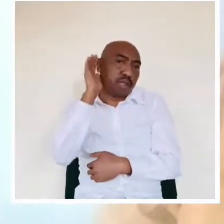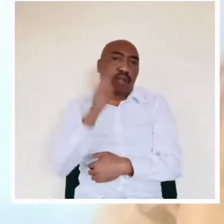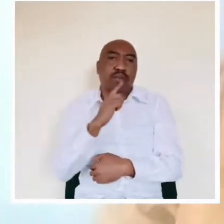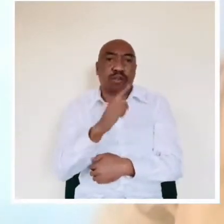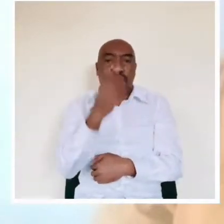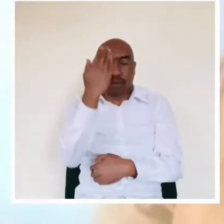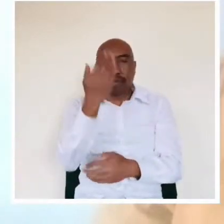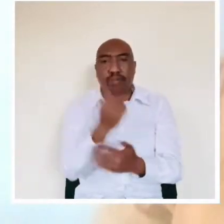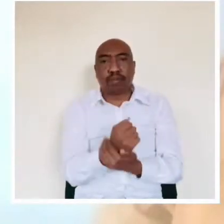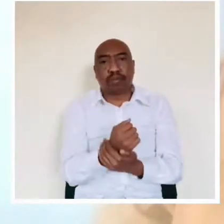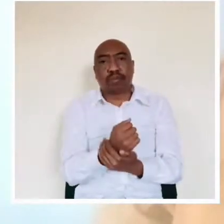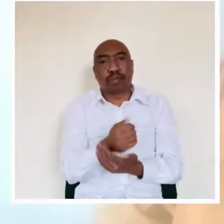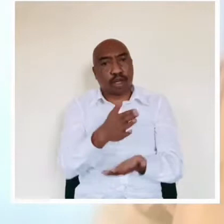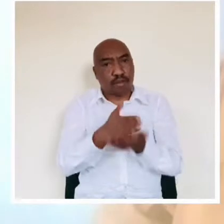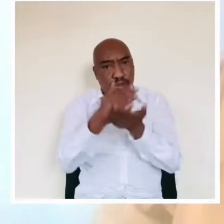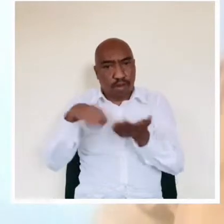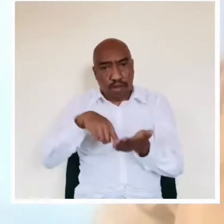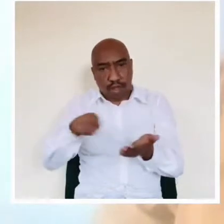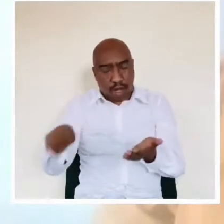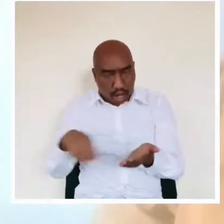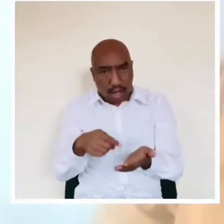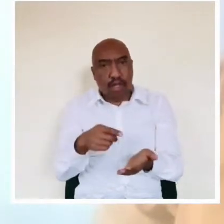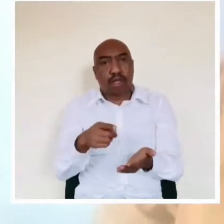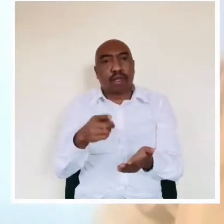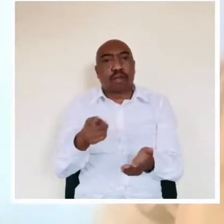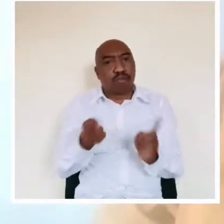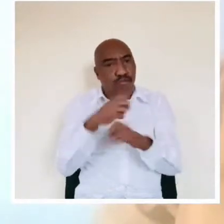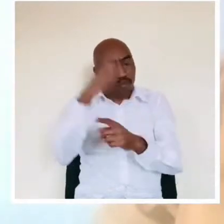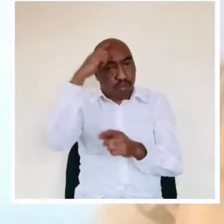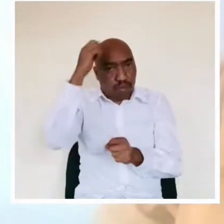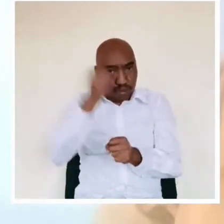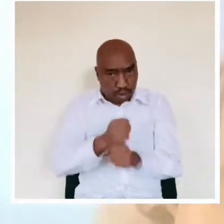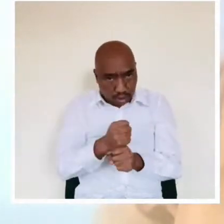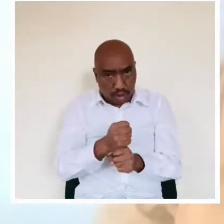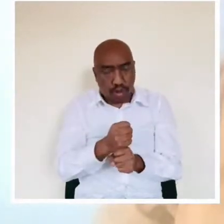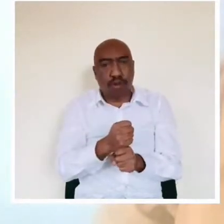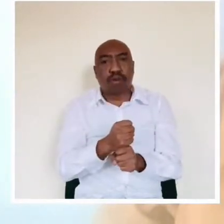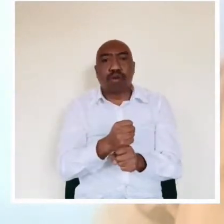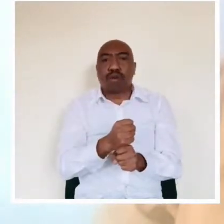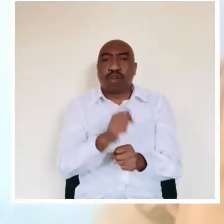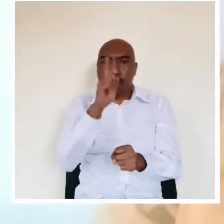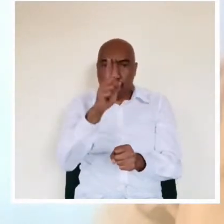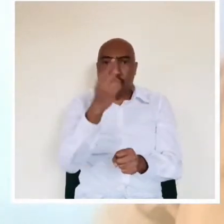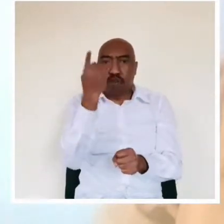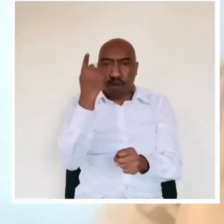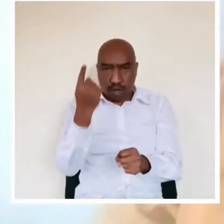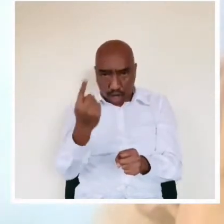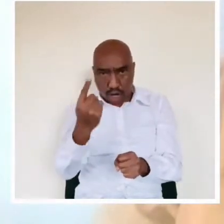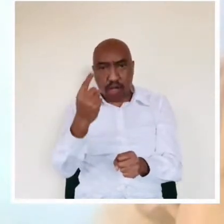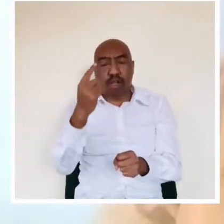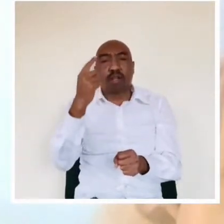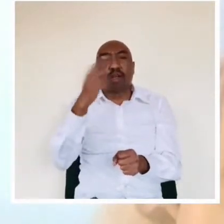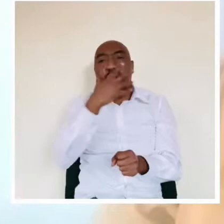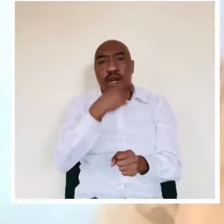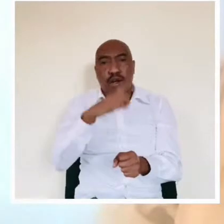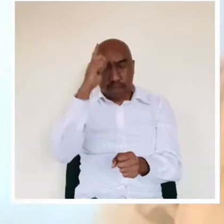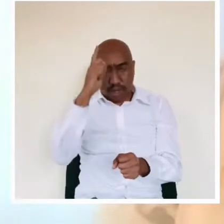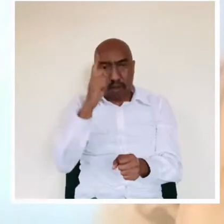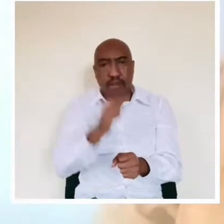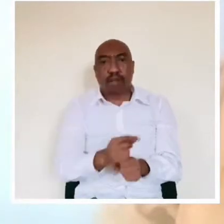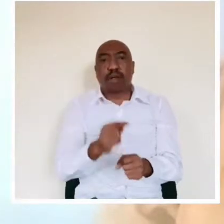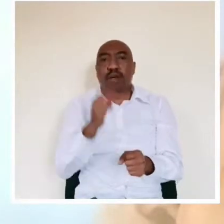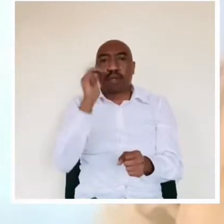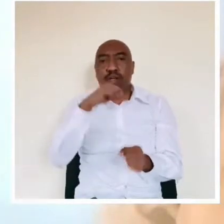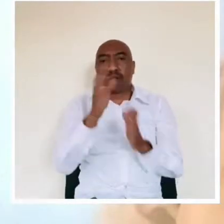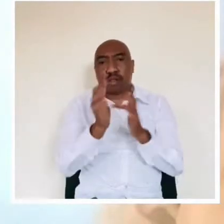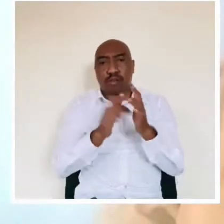parole. Aide-nous à toujours avoir la foi en toi et que nous croyons que tu es le seul Dieu unique. En ton nom,